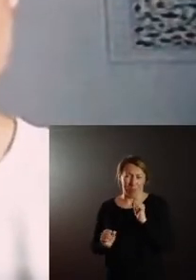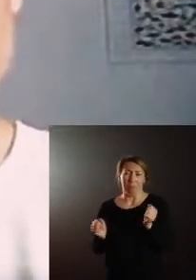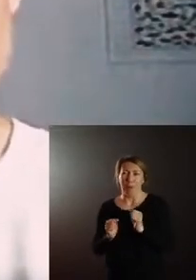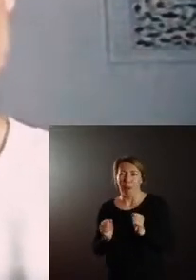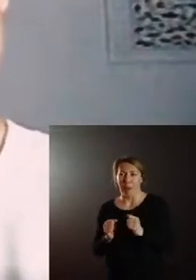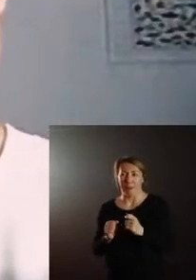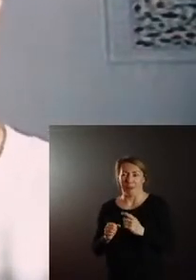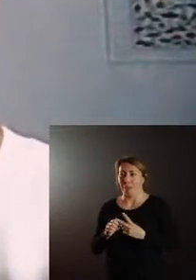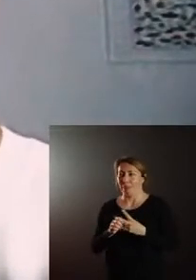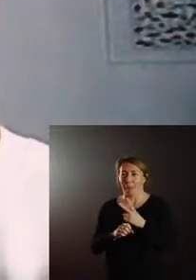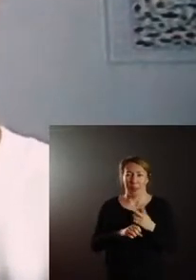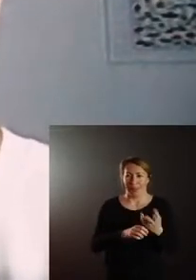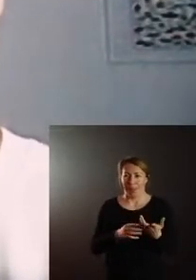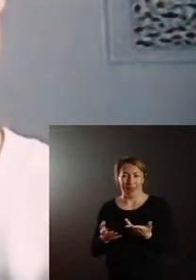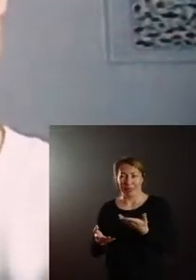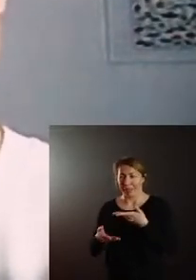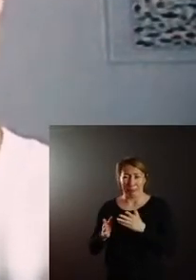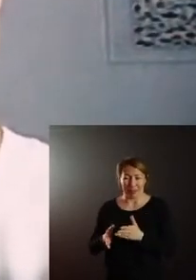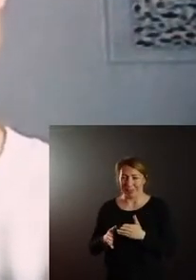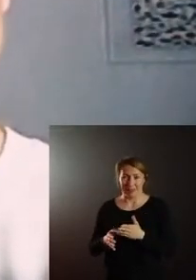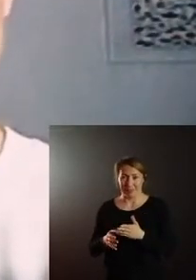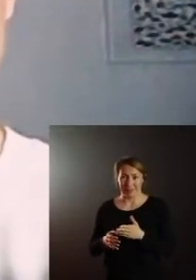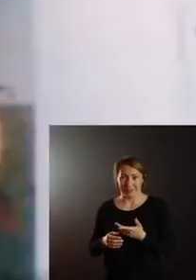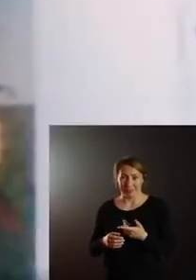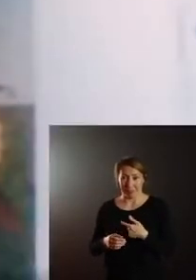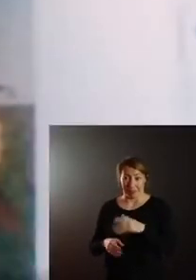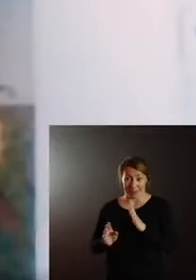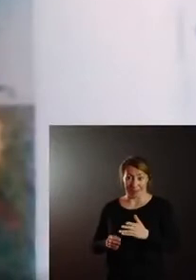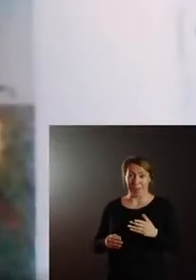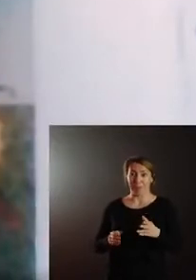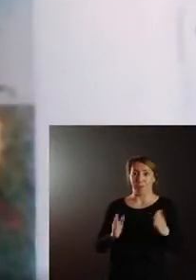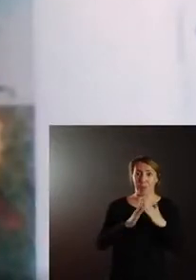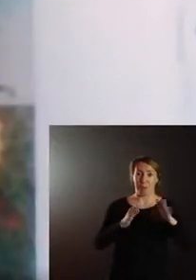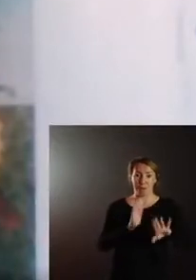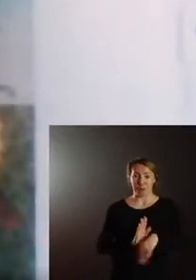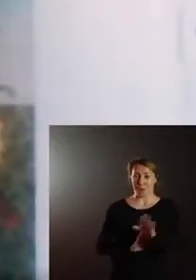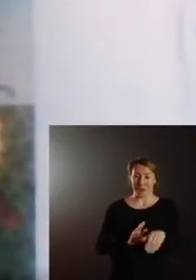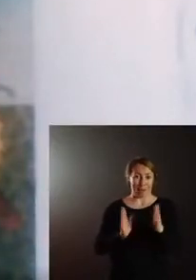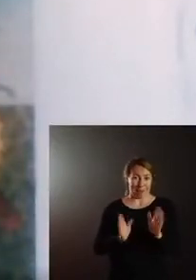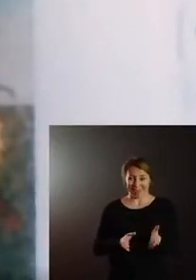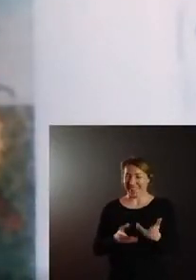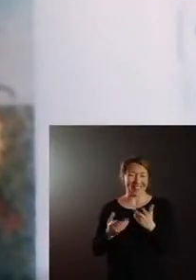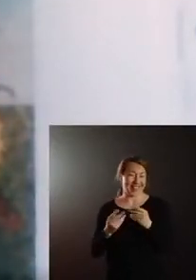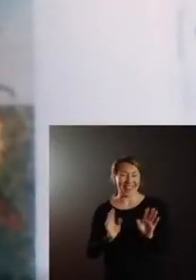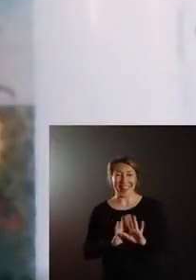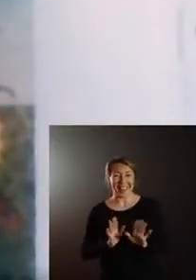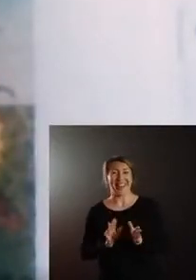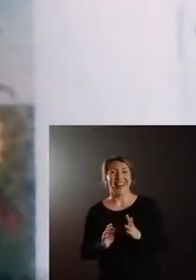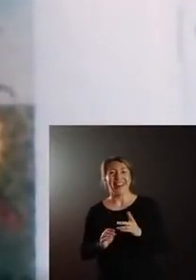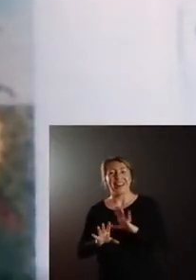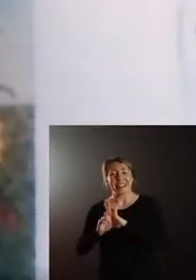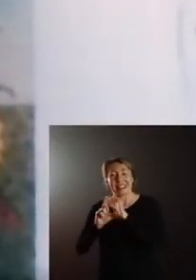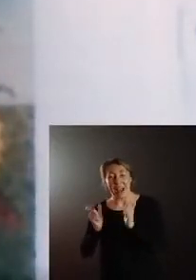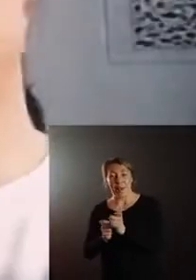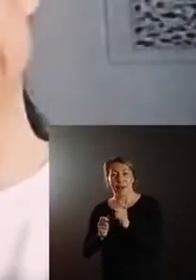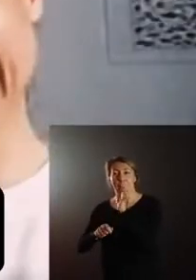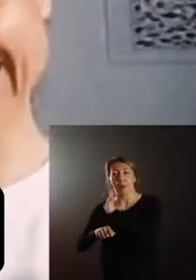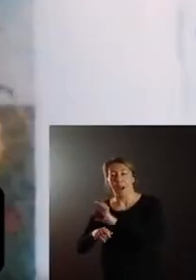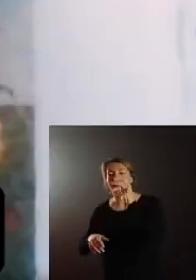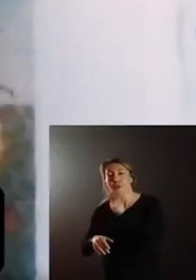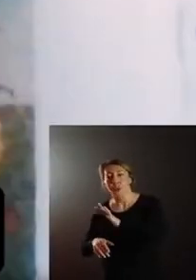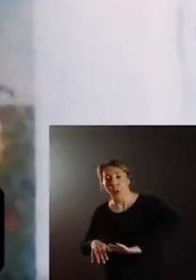bo po prostu jest wygodniej również sprawnym osobom przyznam ci się do czegoś chciałabym żeby drzwi otwierały się na mój głos